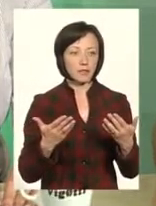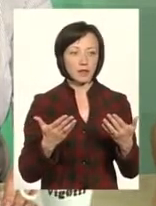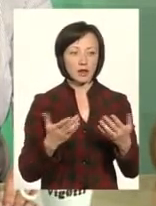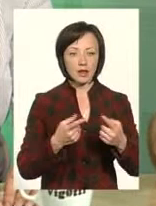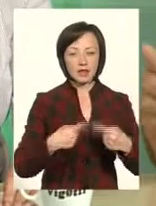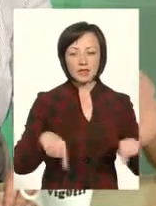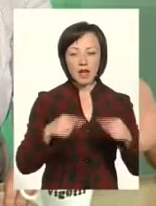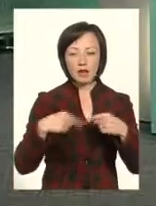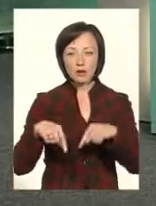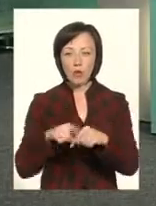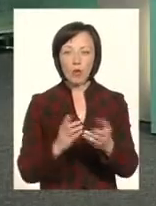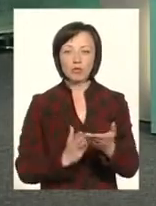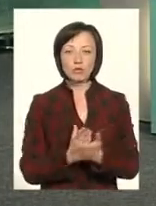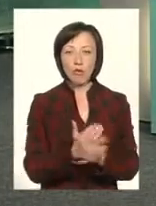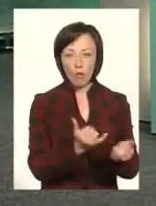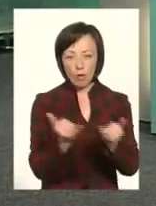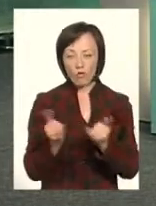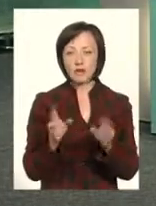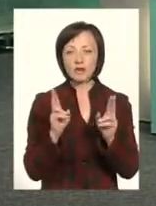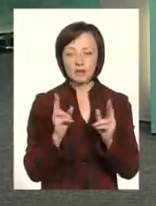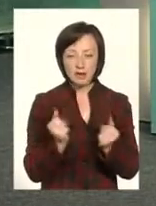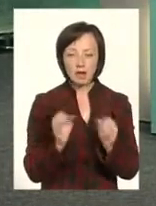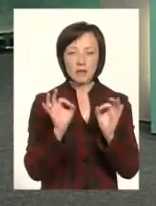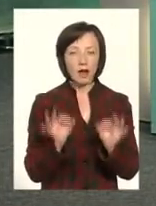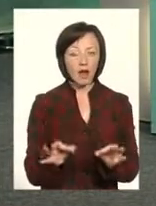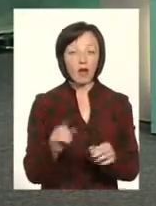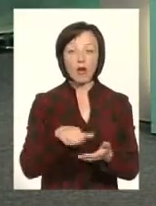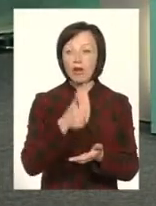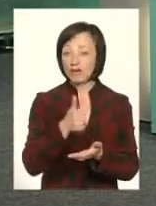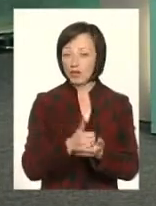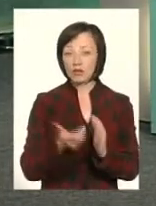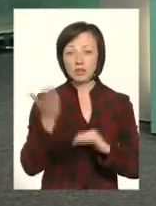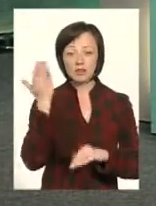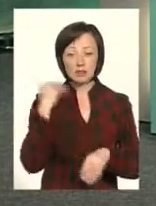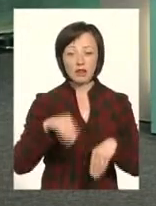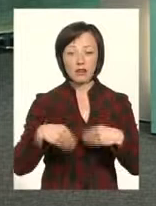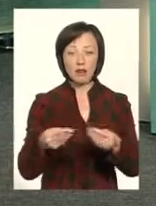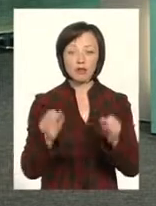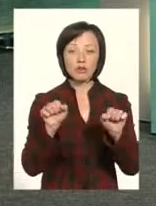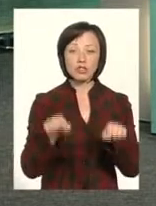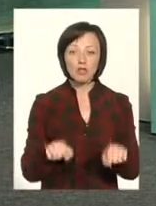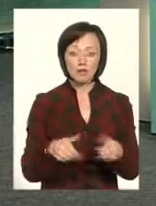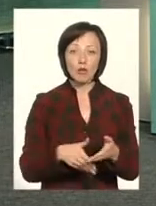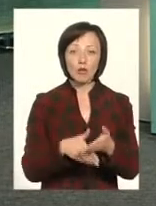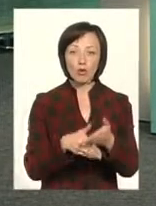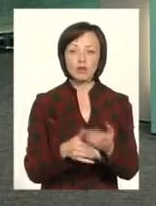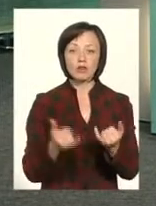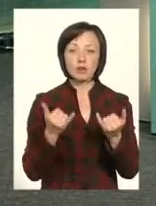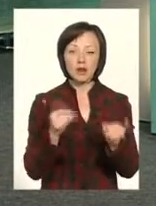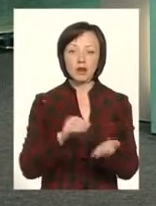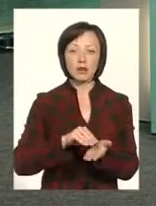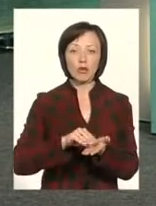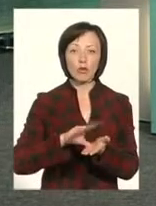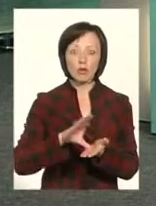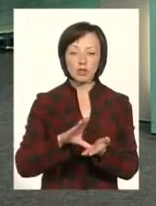секторів, сфери обслуговування. Абсолютно правильно. І саме головне, що це свого часу дало можливість, дало поштовх для